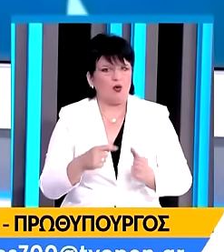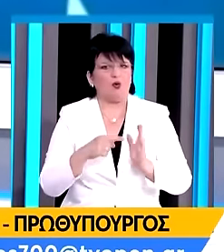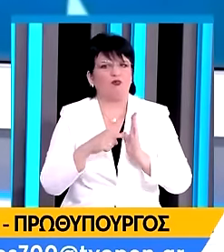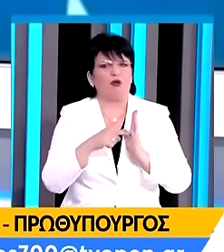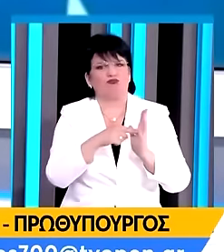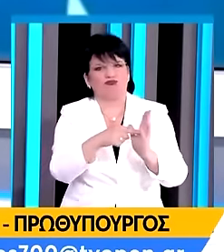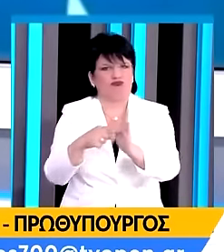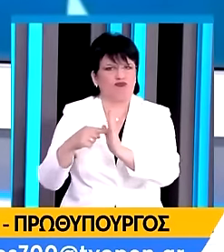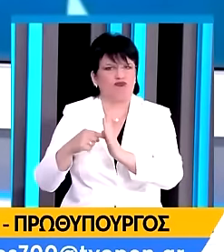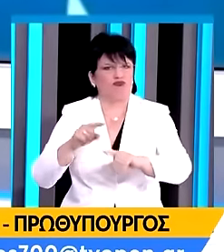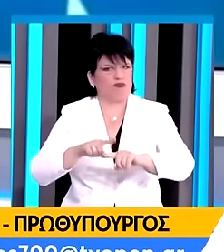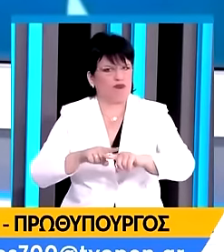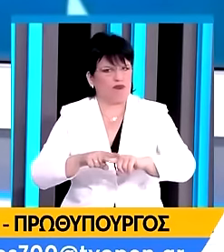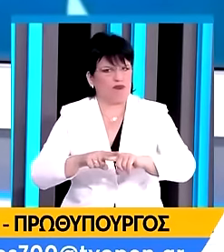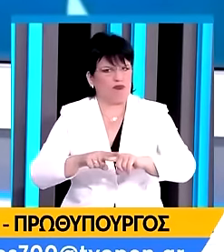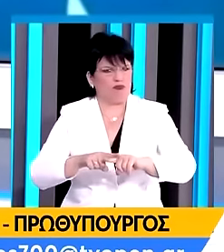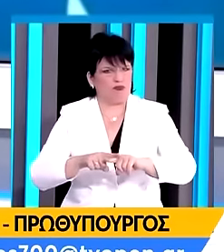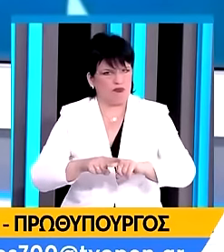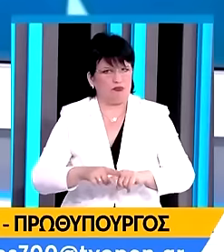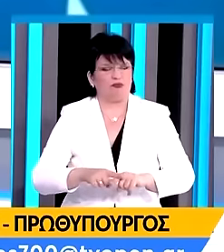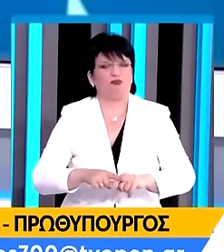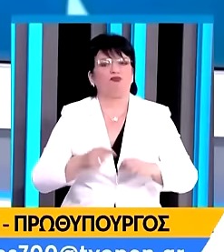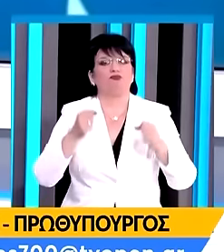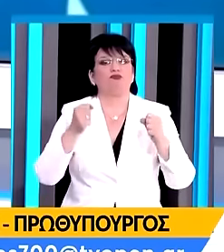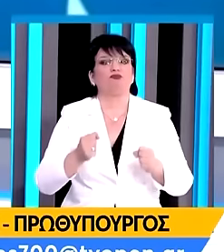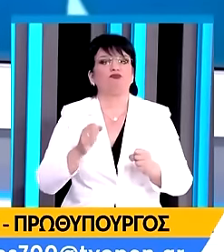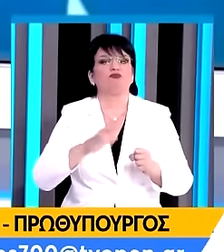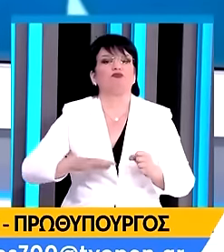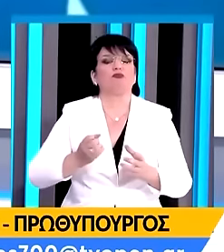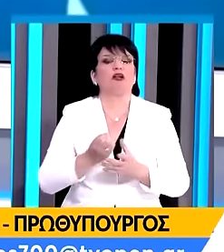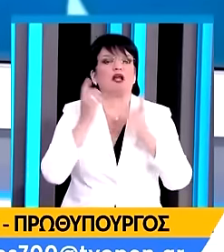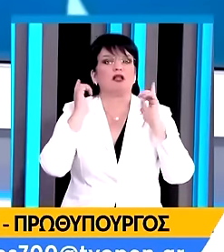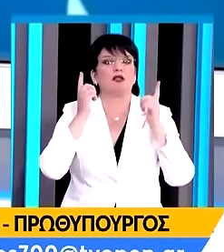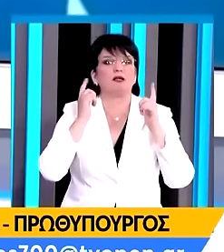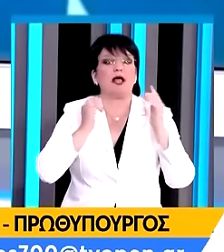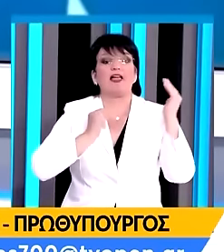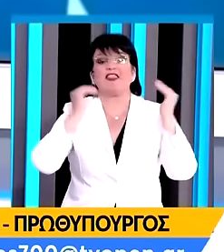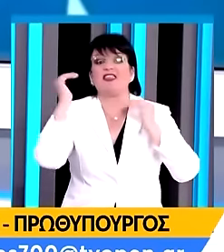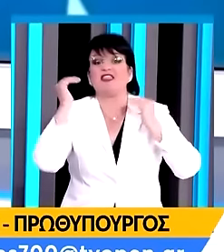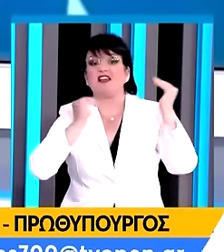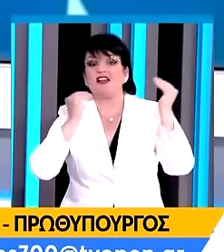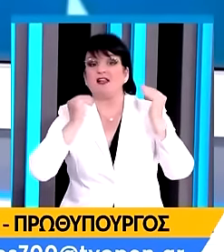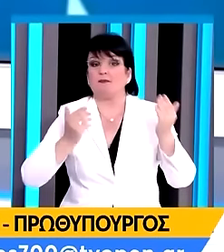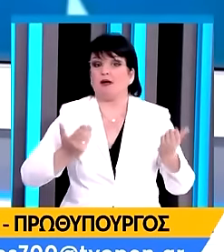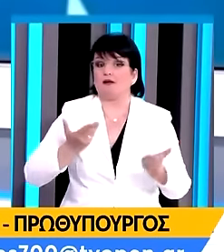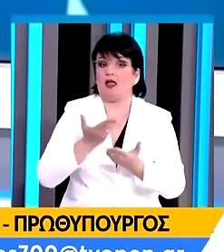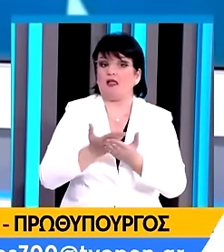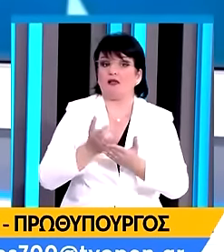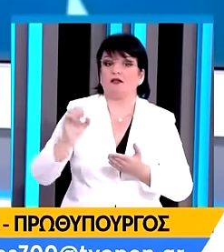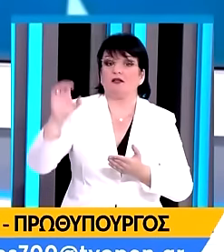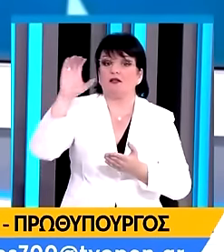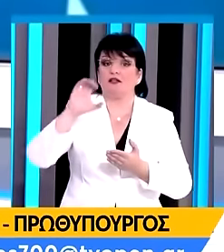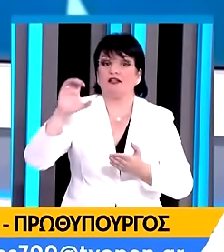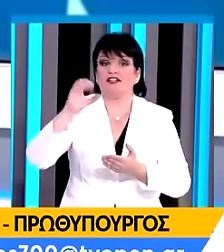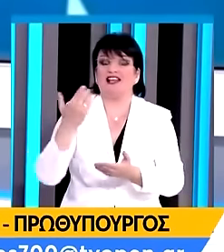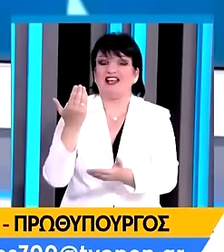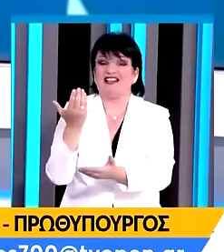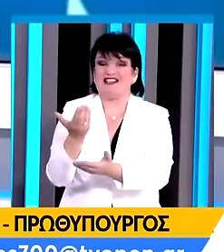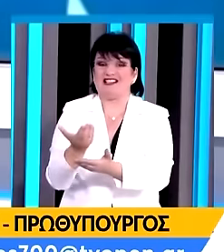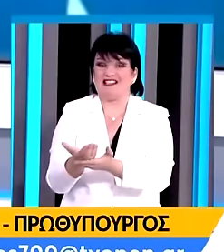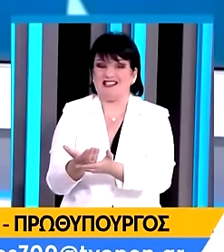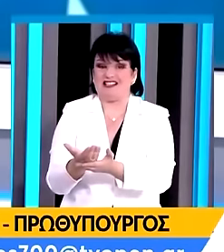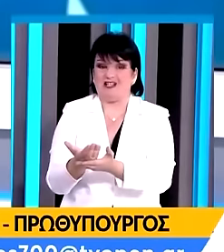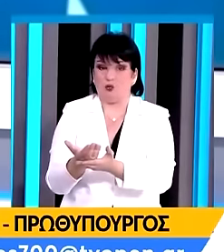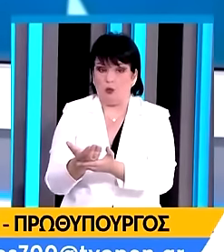χώρα είναι ότι η βάση της Νέας Δημοκρατίας συσπηρώνεται. Ότι τα διλήμματα τα οποία έχουμε θέσει και το ευρωπαϊκό ζητούμενο της κάλπης, γιατί